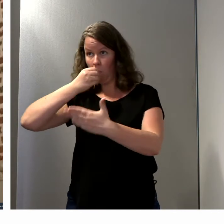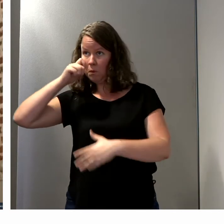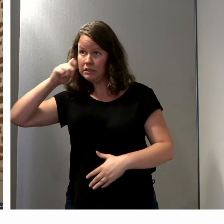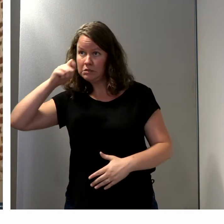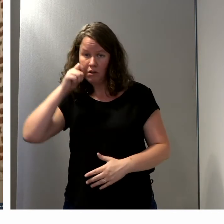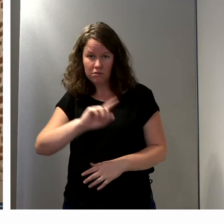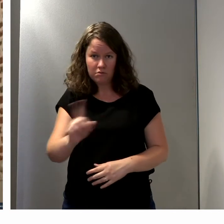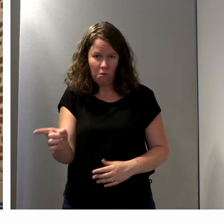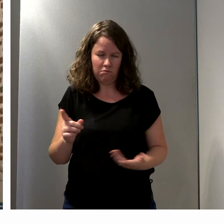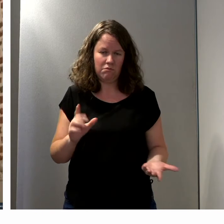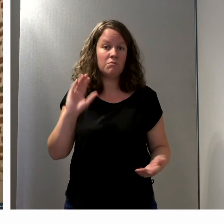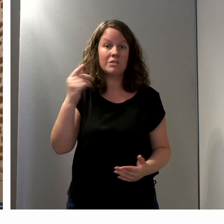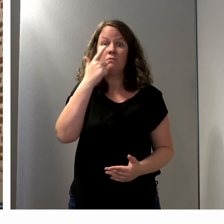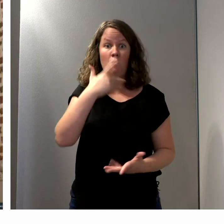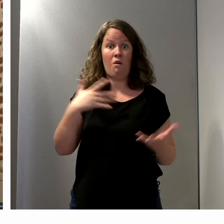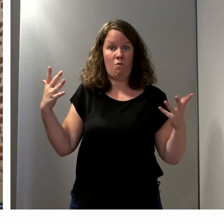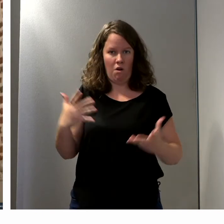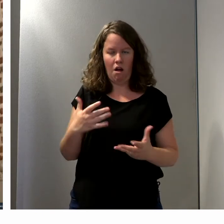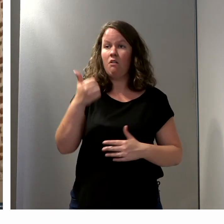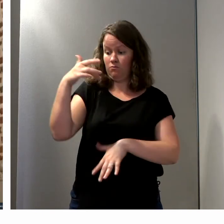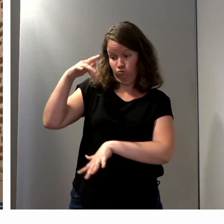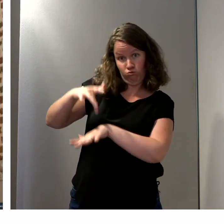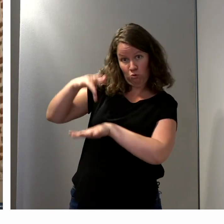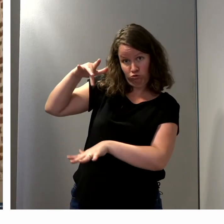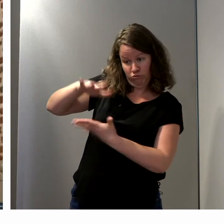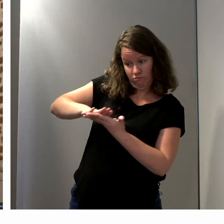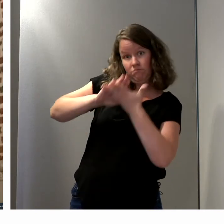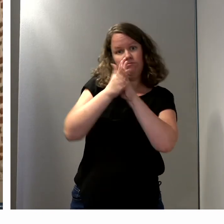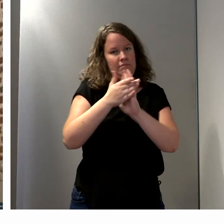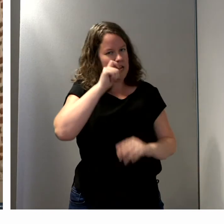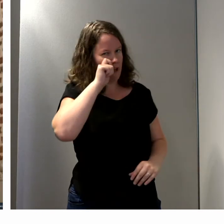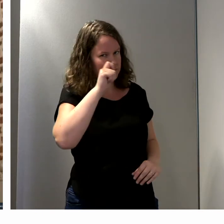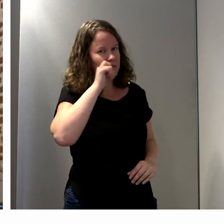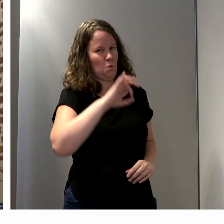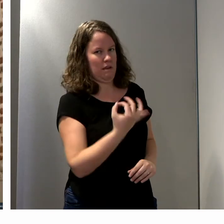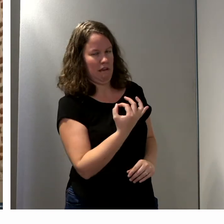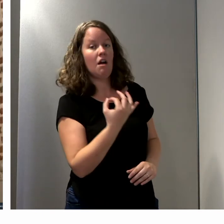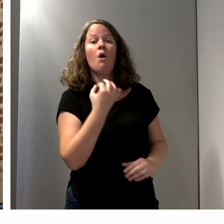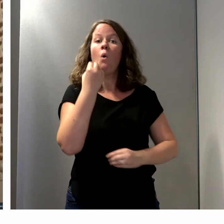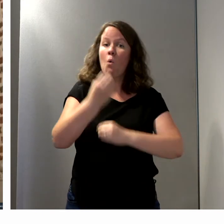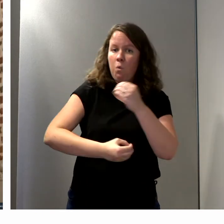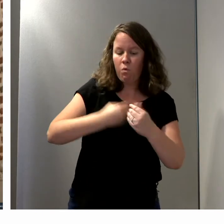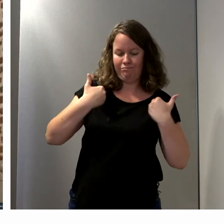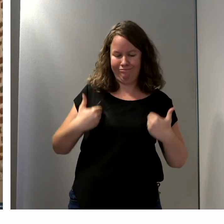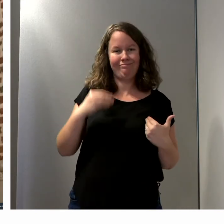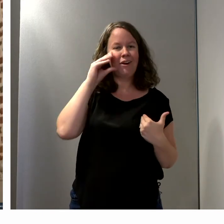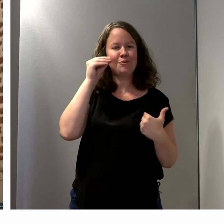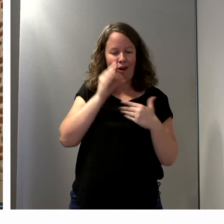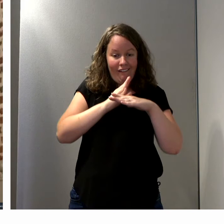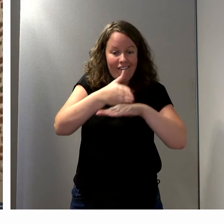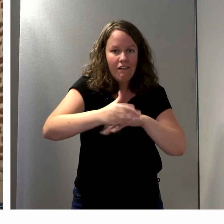les 2 sujets qui étaient, selon moi, l'expertise d'usage et l'accessibilité des écoles de design pour que le design en